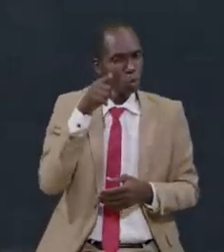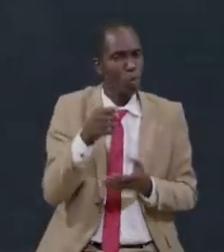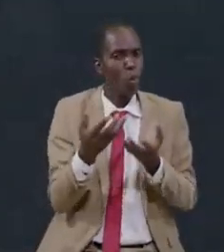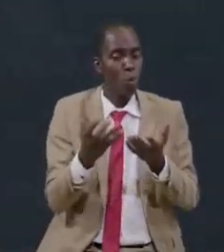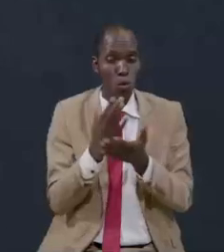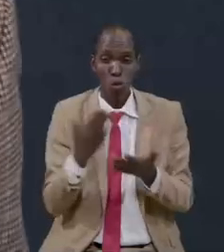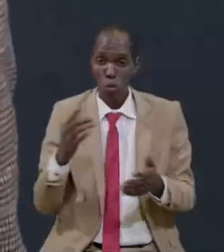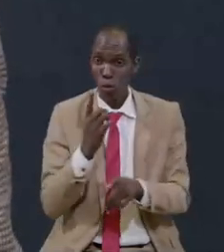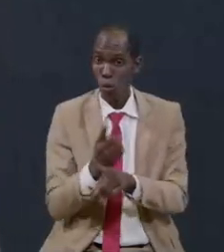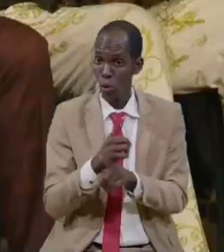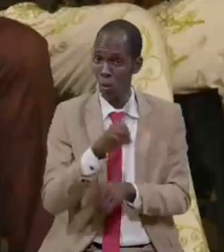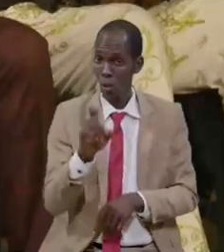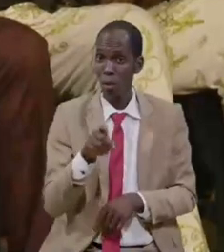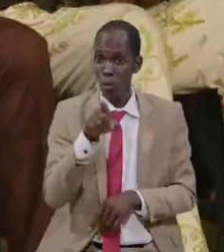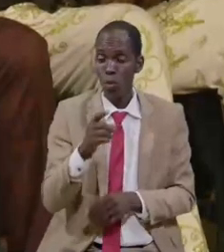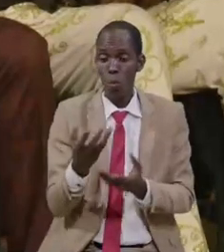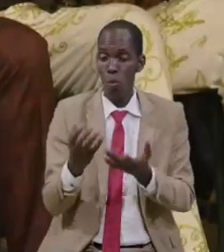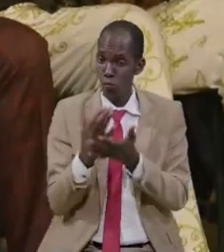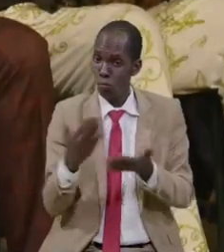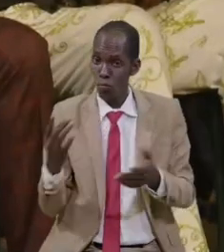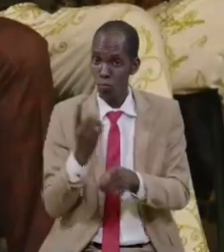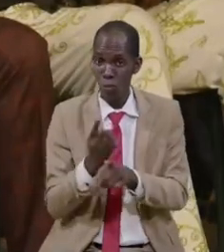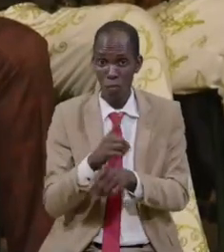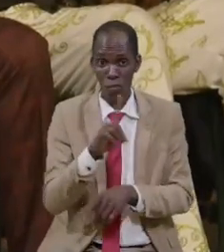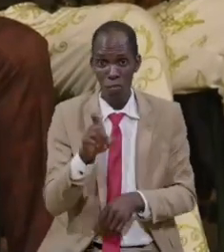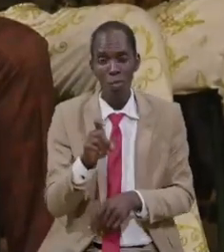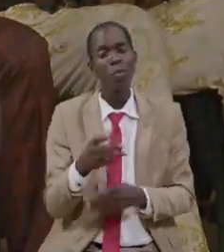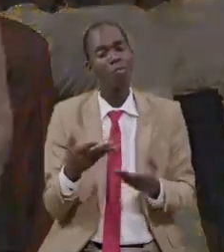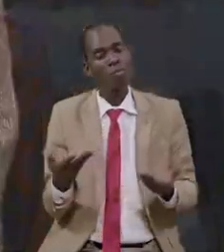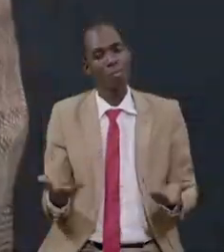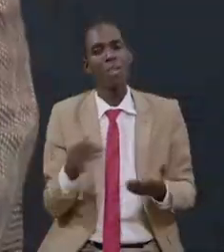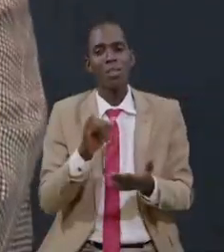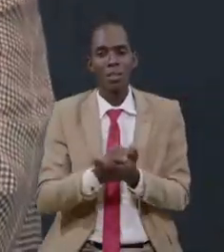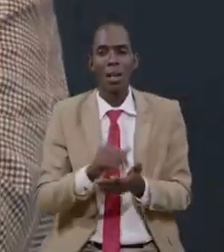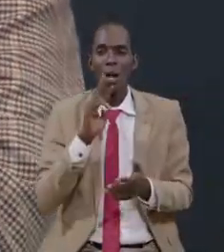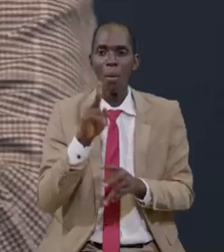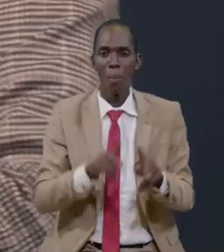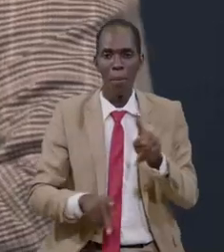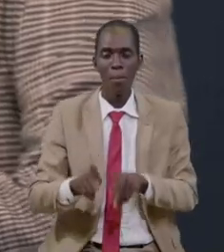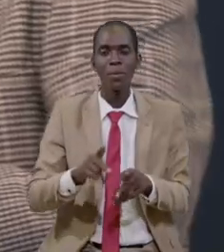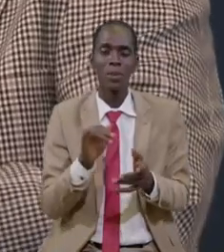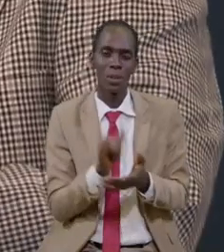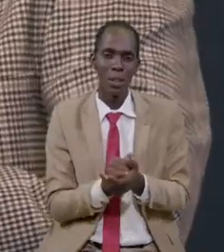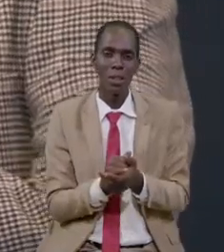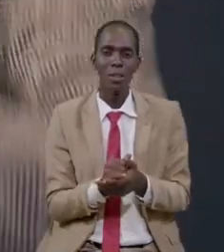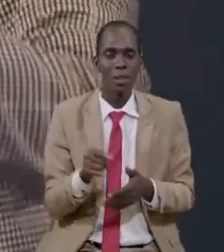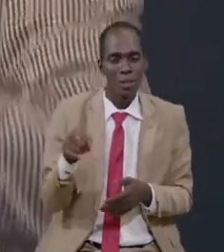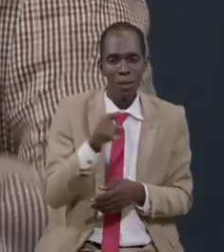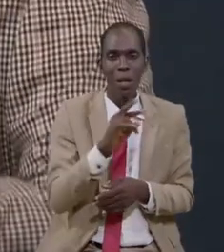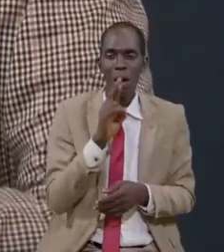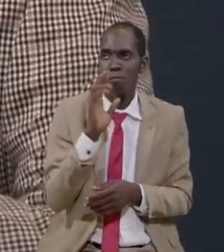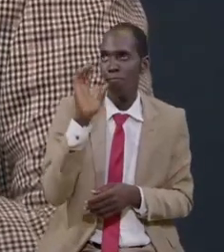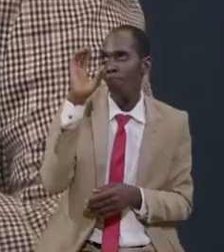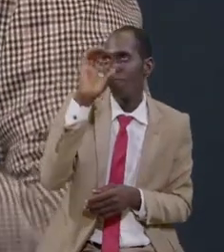Dis-moi. J'ai dit, toi, tu cherches quelque chose. Ce sont ceux-là. Parce qu'ils cherchent. L'âme